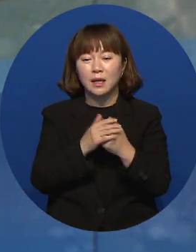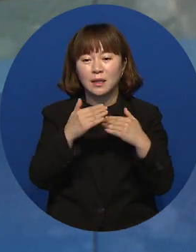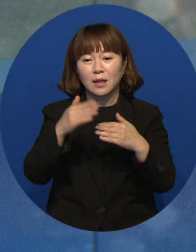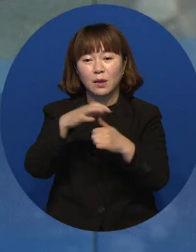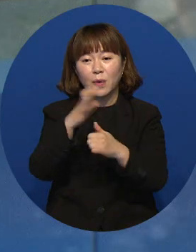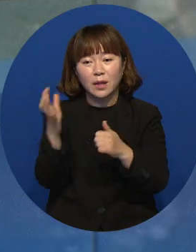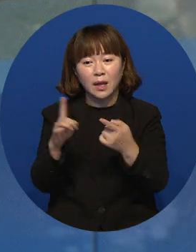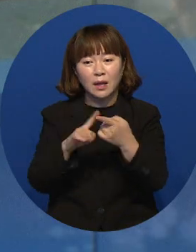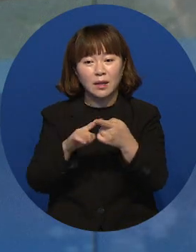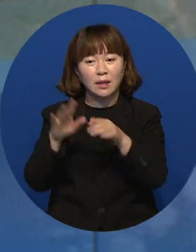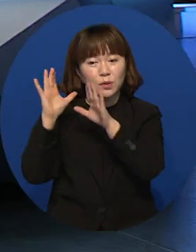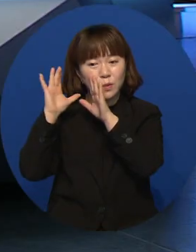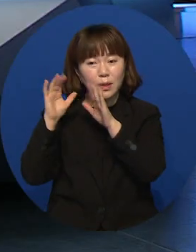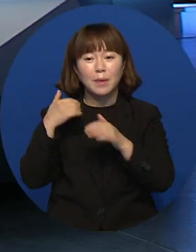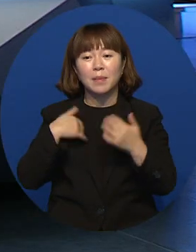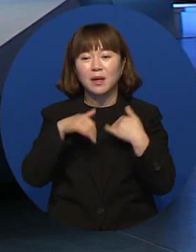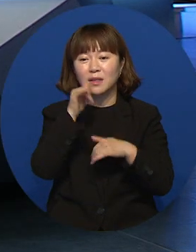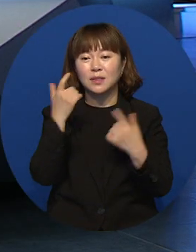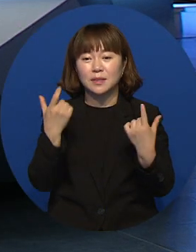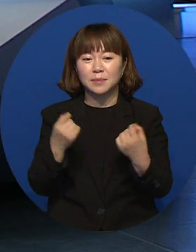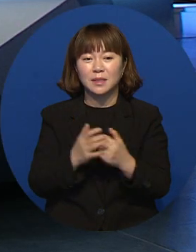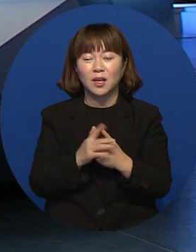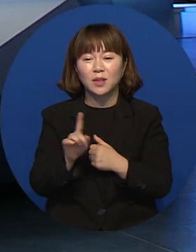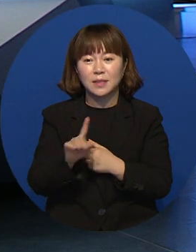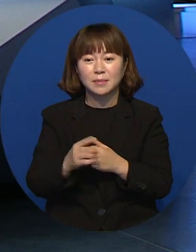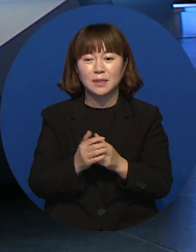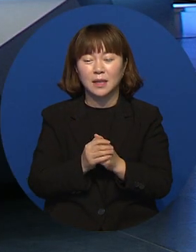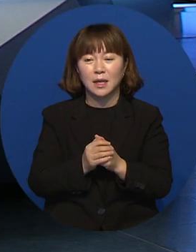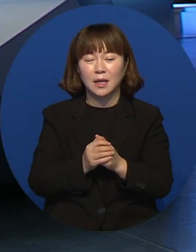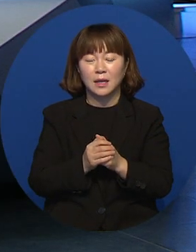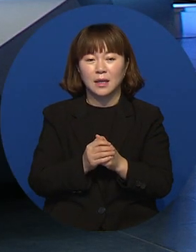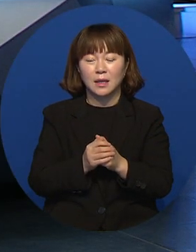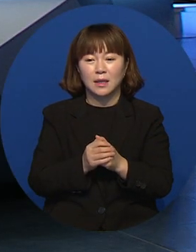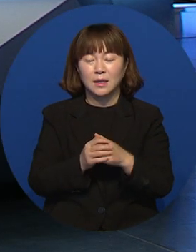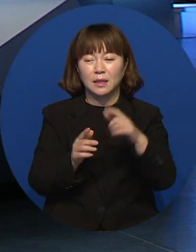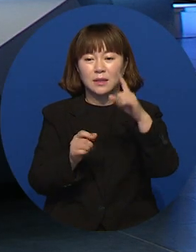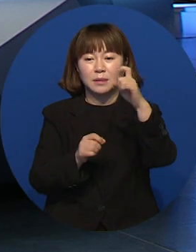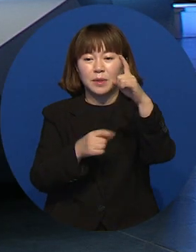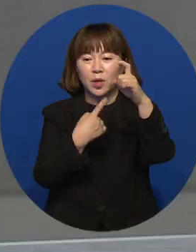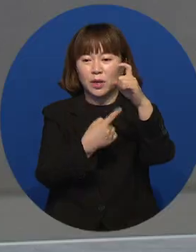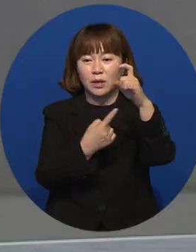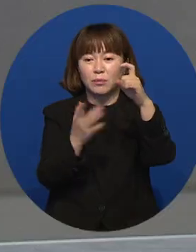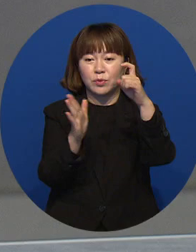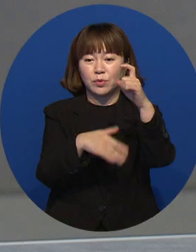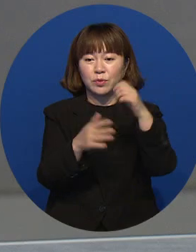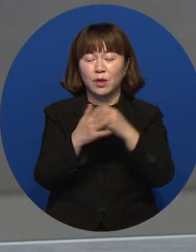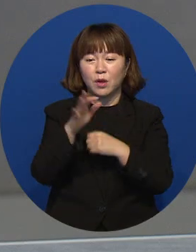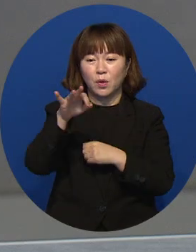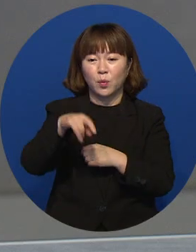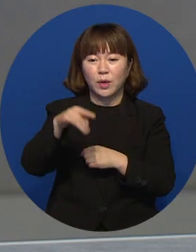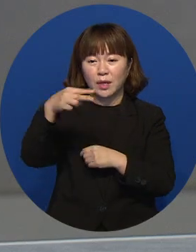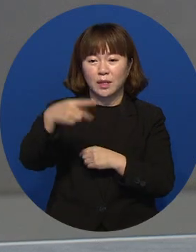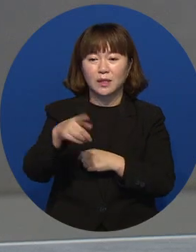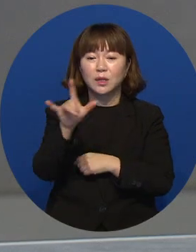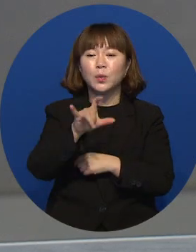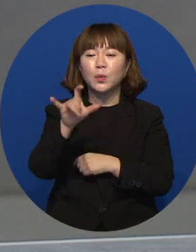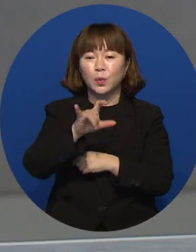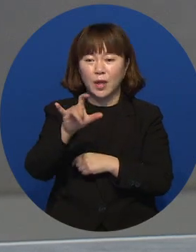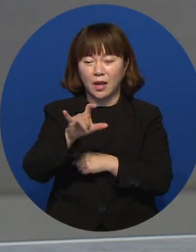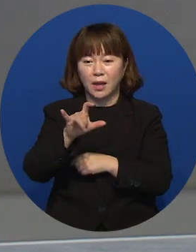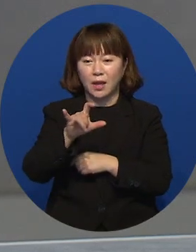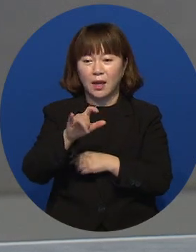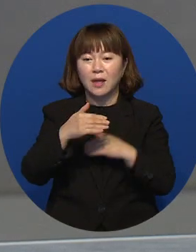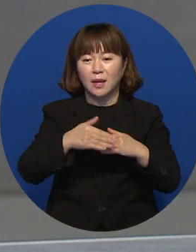지금 이제 그 이번 11월 1일부터 위도 그러나 가 이제 시행 됨으로써 약간의 의 기체가 이제 좀